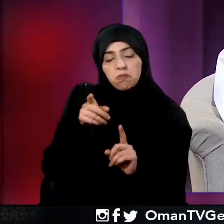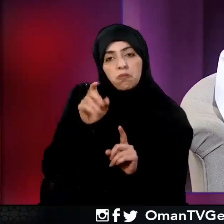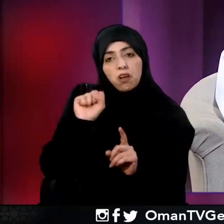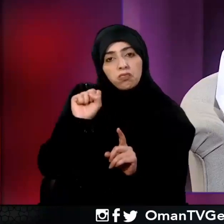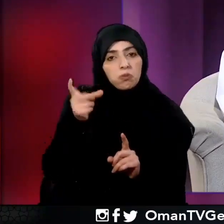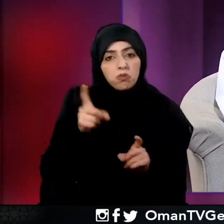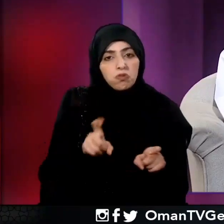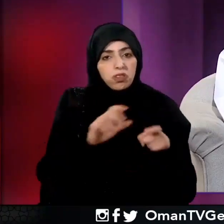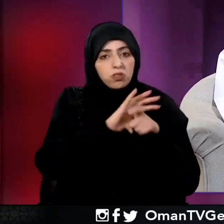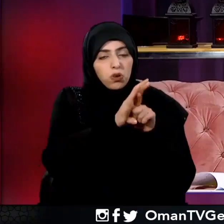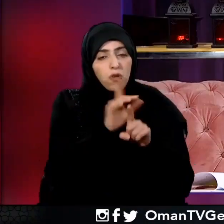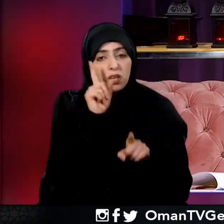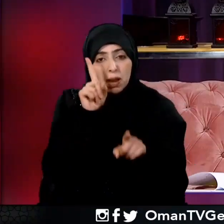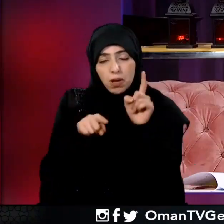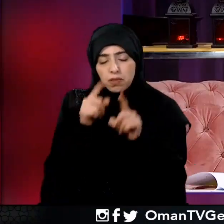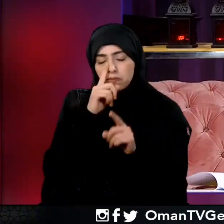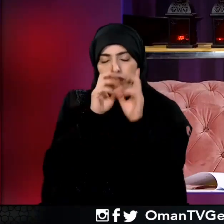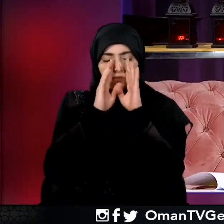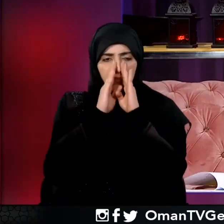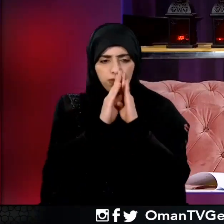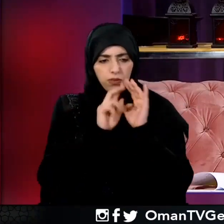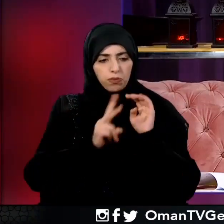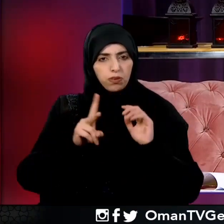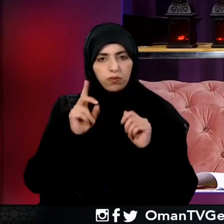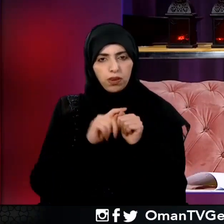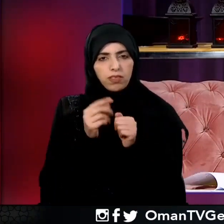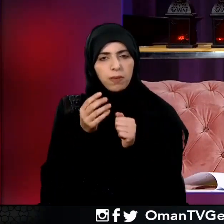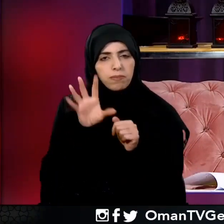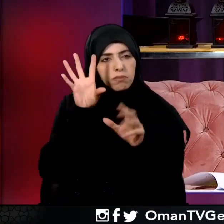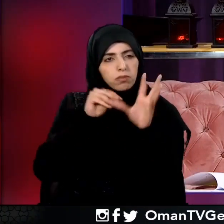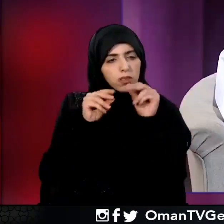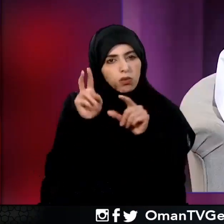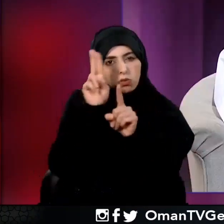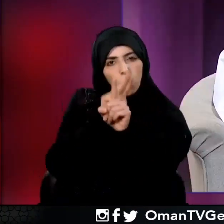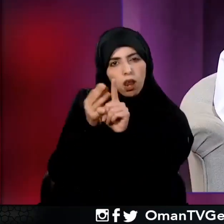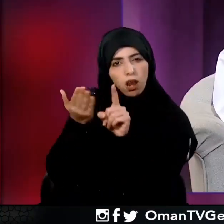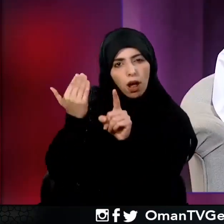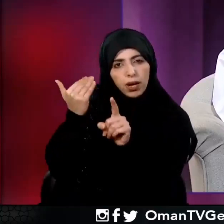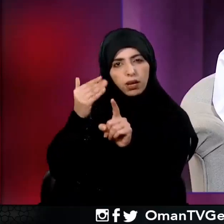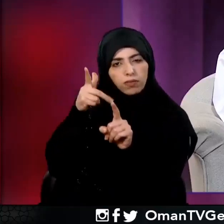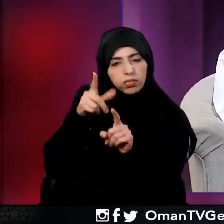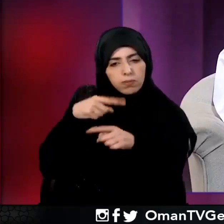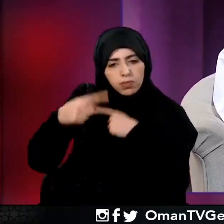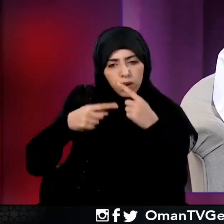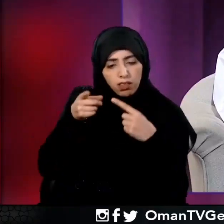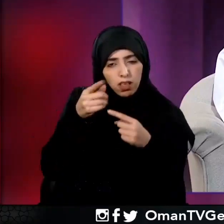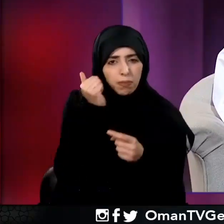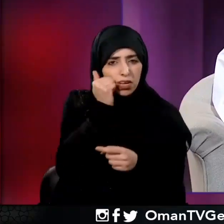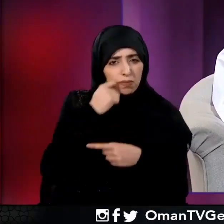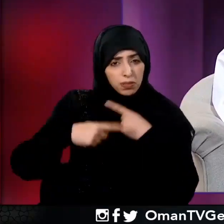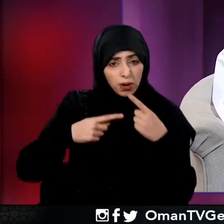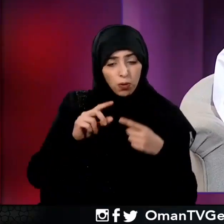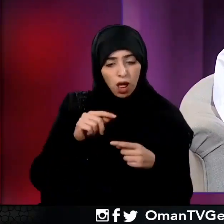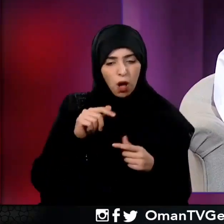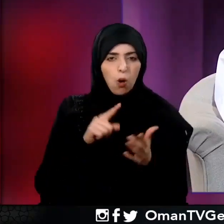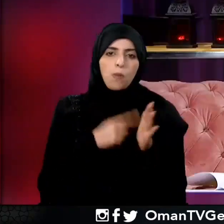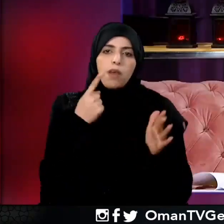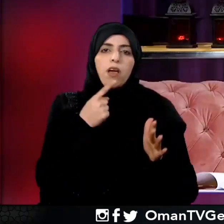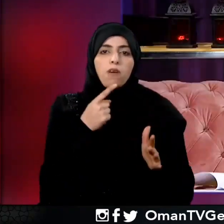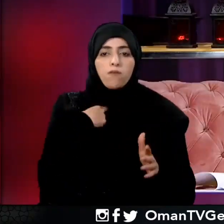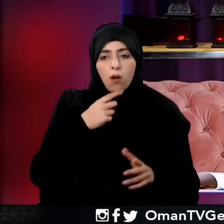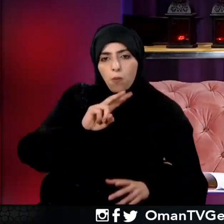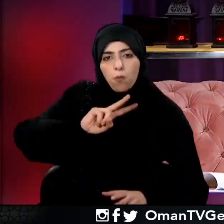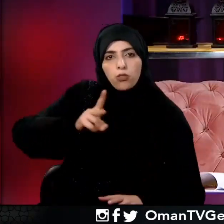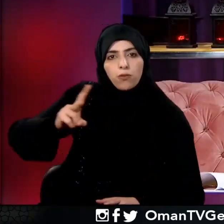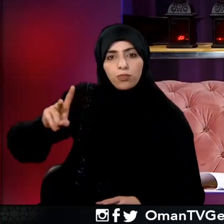الحساسية اللي ذكرتيها أساسها هذه ممكن نفرق فيها من خلال قصة المريض وأيضا من خلال التعاطي مع المريض. نعم. إذن هي أعراض